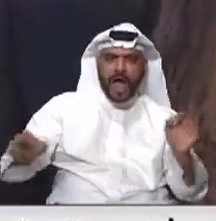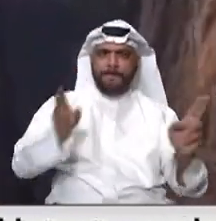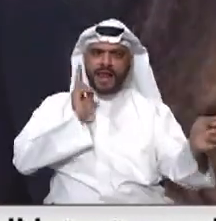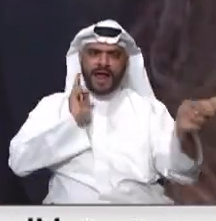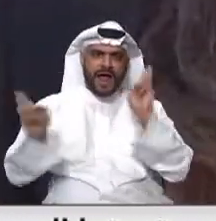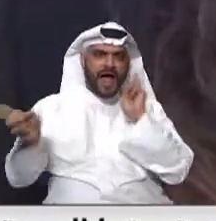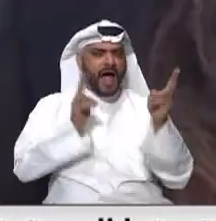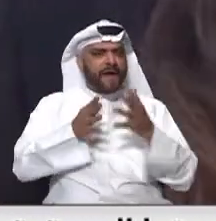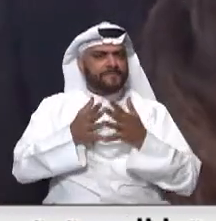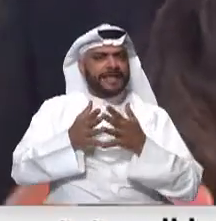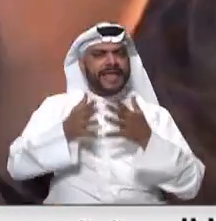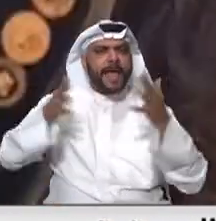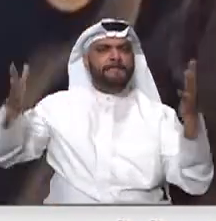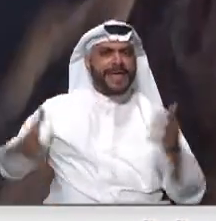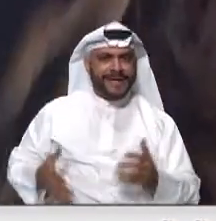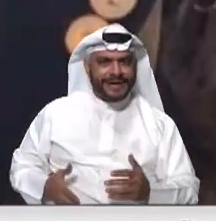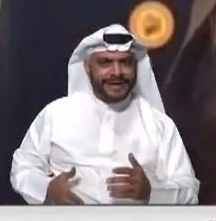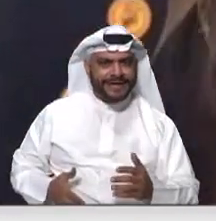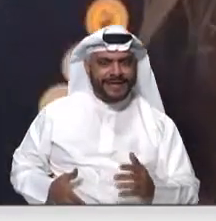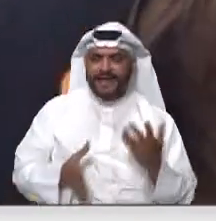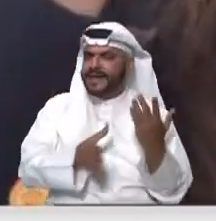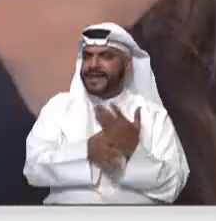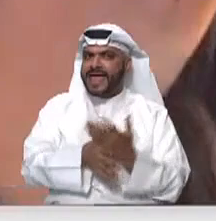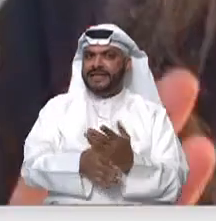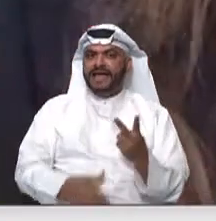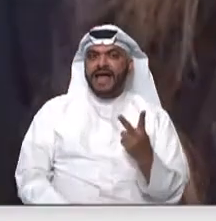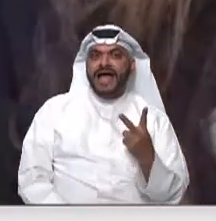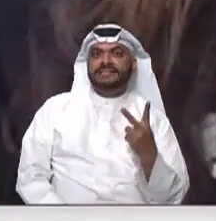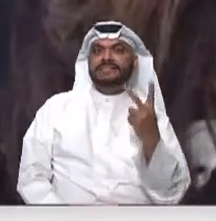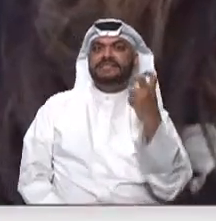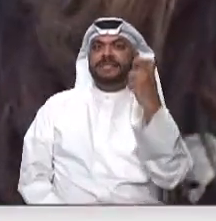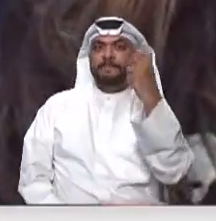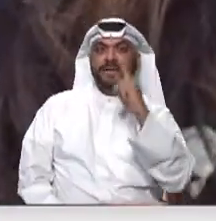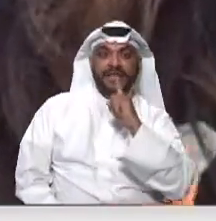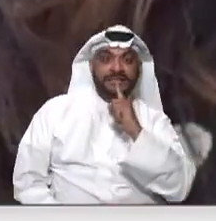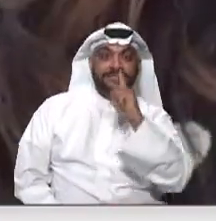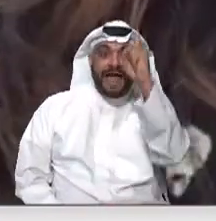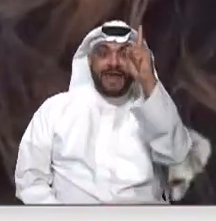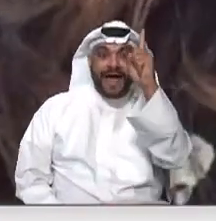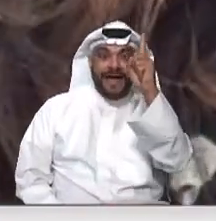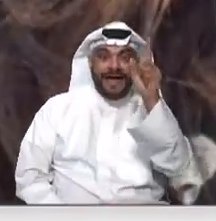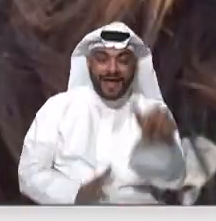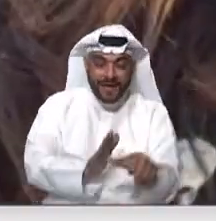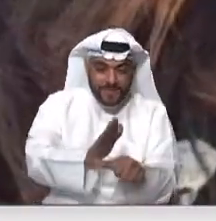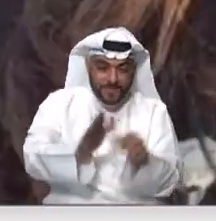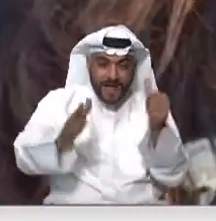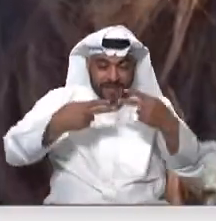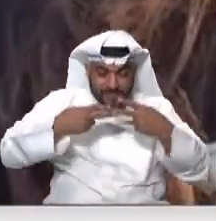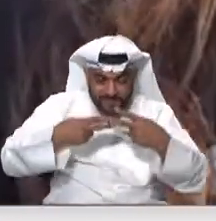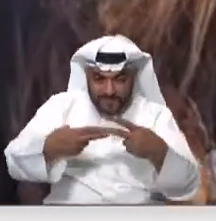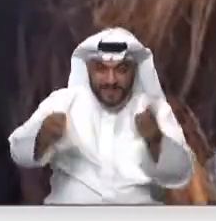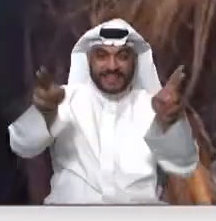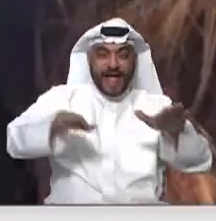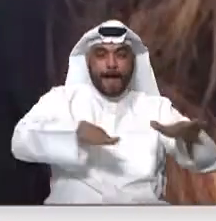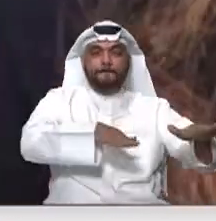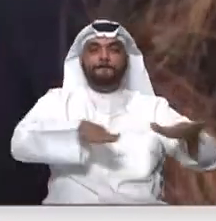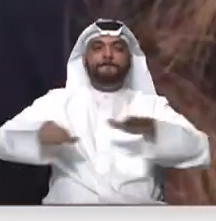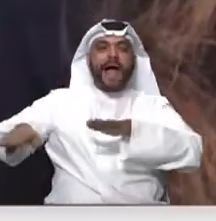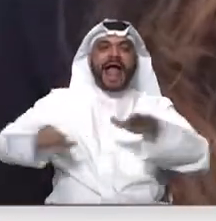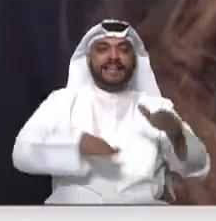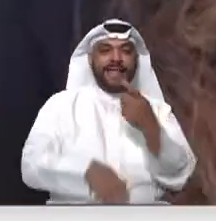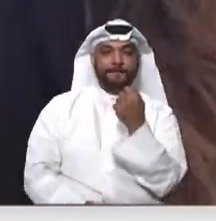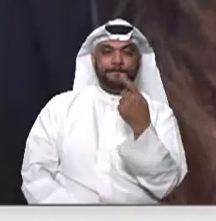الذي يحتفي بمرور 70 عاما على تأسيس مكتب الاستثمار الكويتي في لندن.